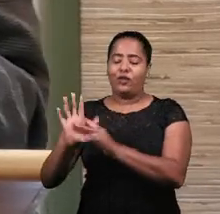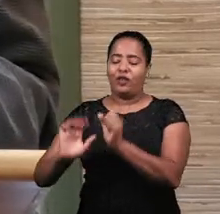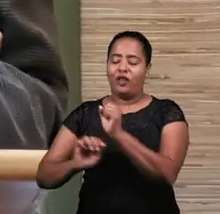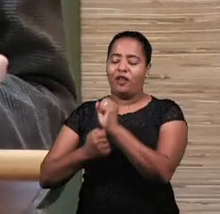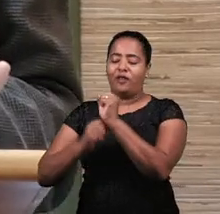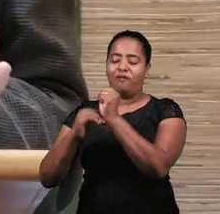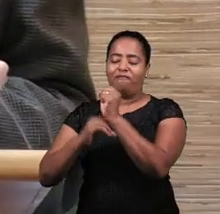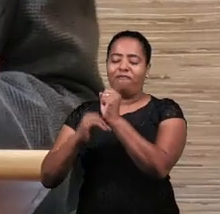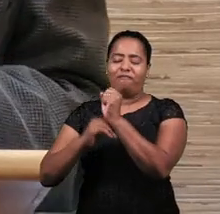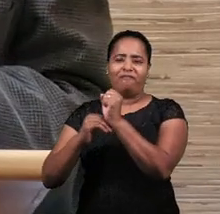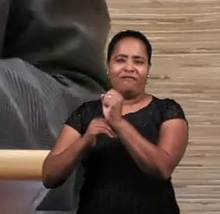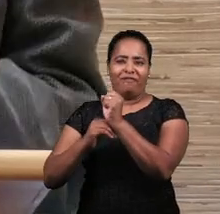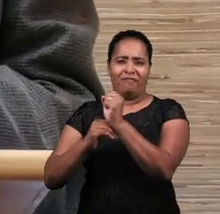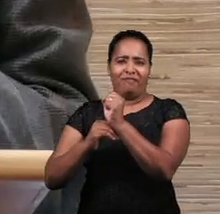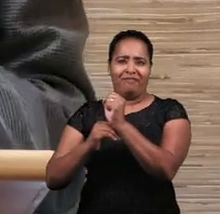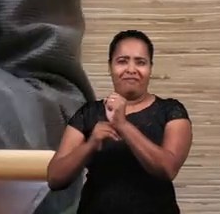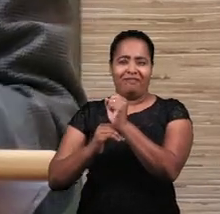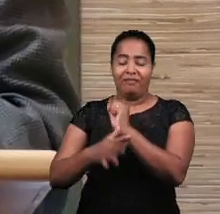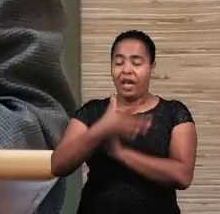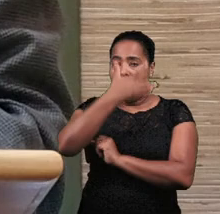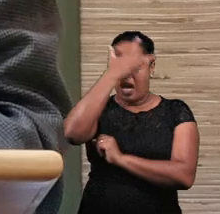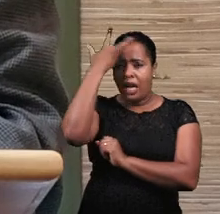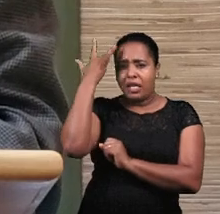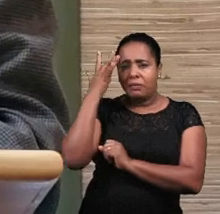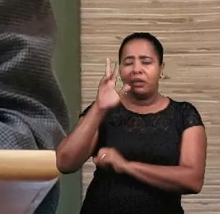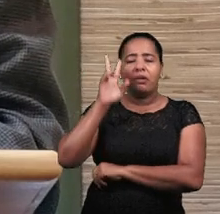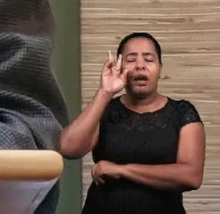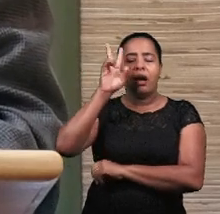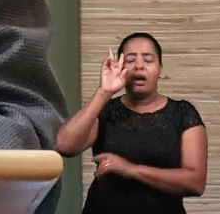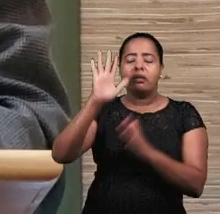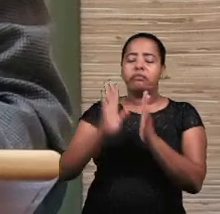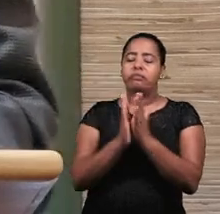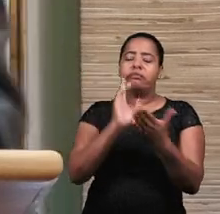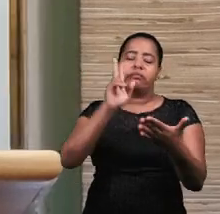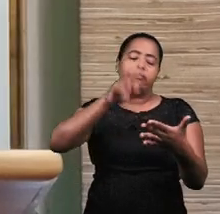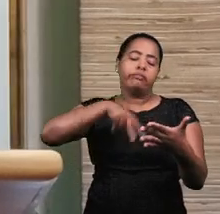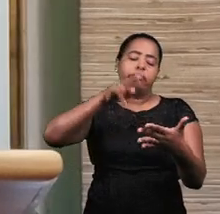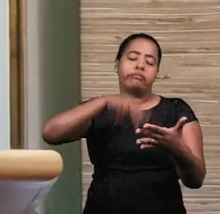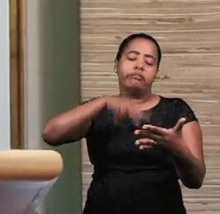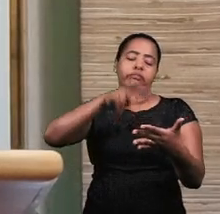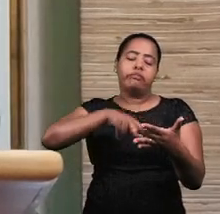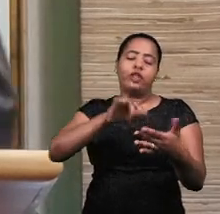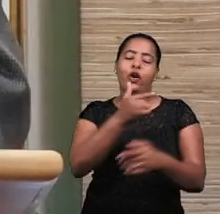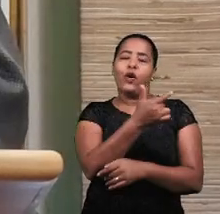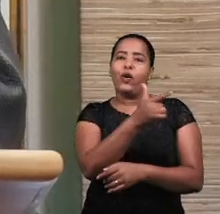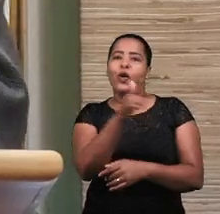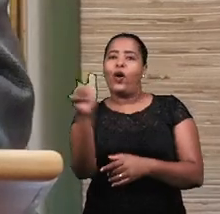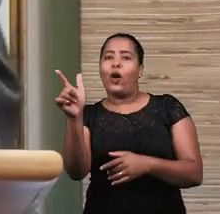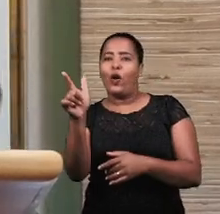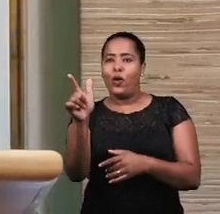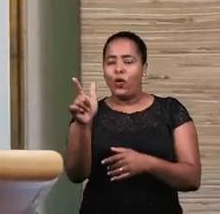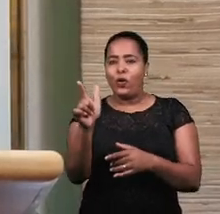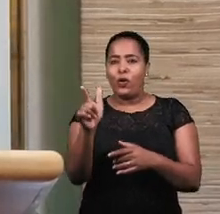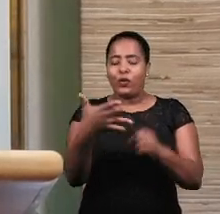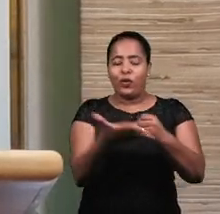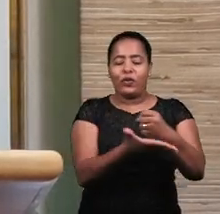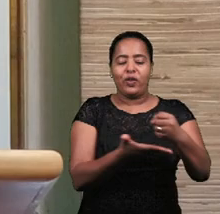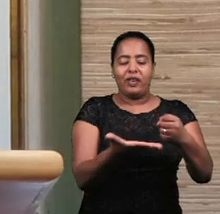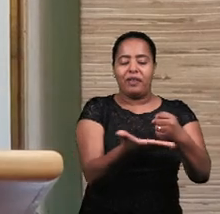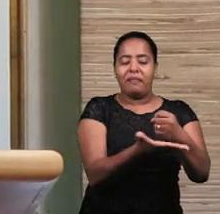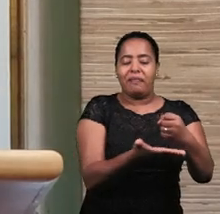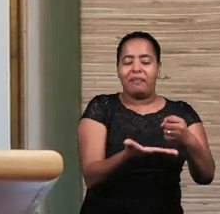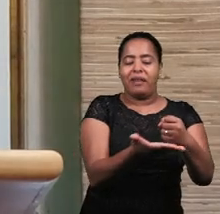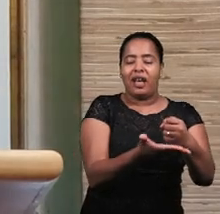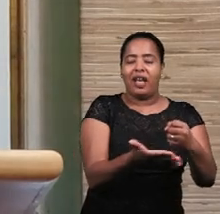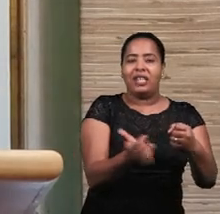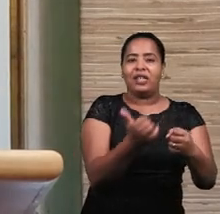Les gens, ils vont derrière l'histoire biblique, elle est là. D'autres vont chercher un fondement dans